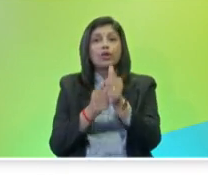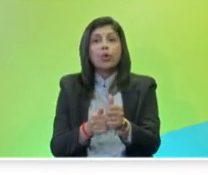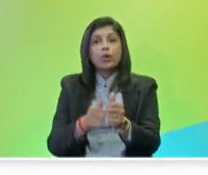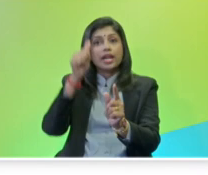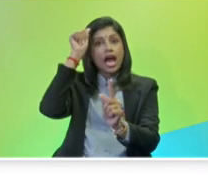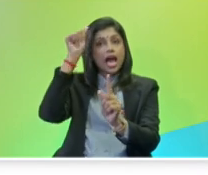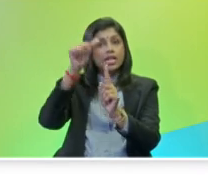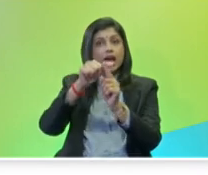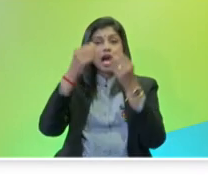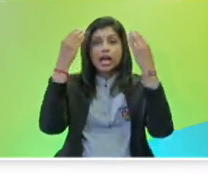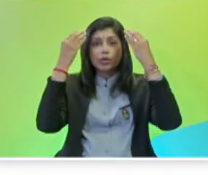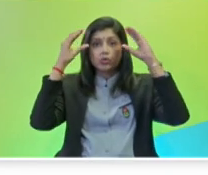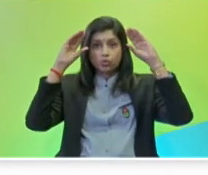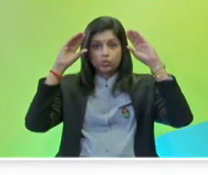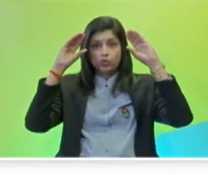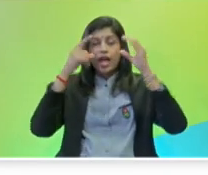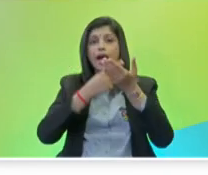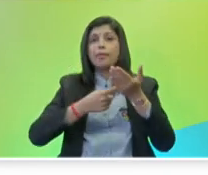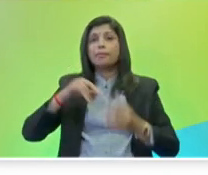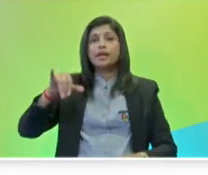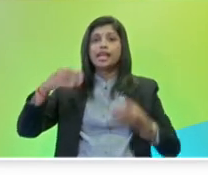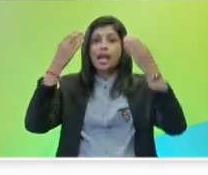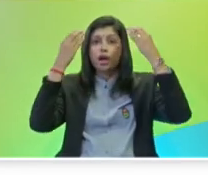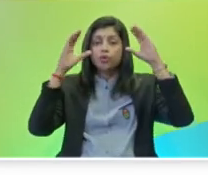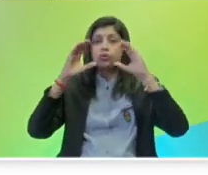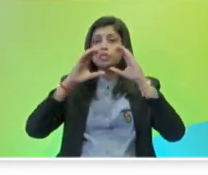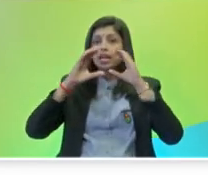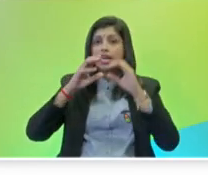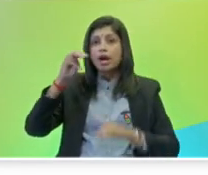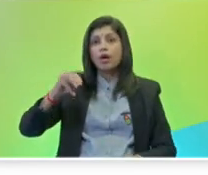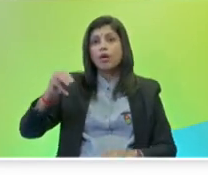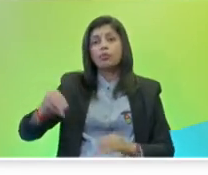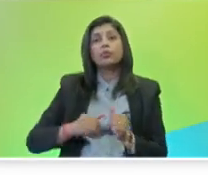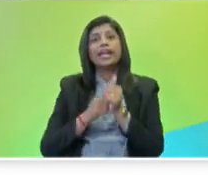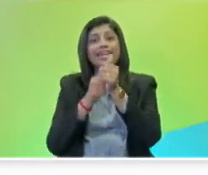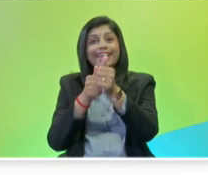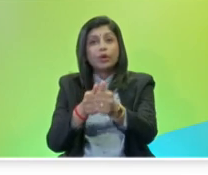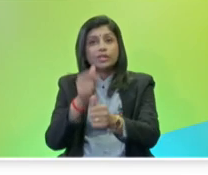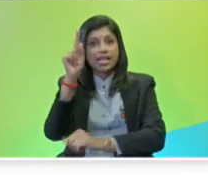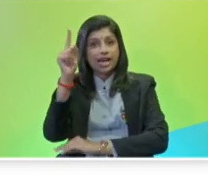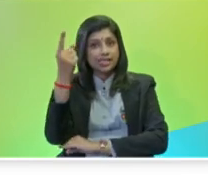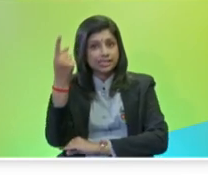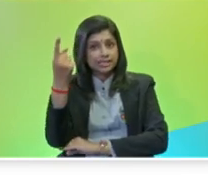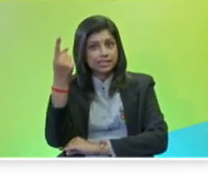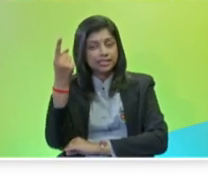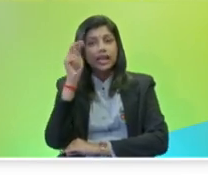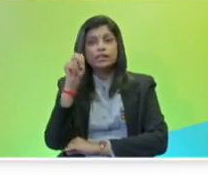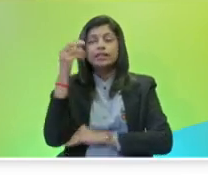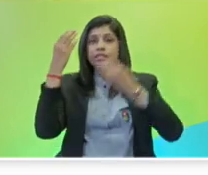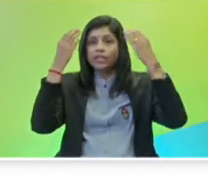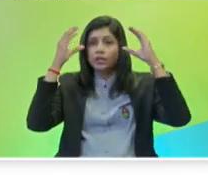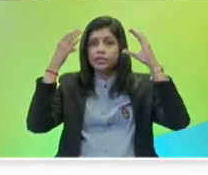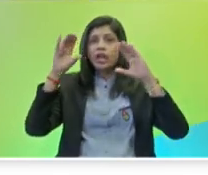Yang pertama lah dan etiwiti ini kita boleh tingkatkan dia punya intensity maksudnya kaya akan tinggalkan satu